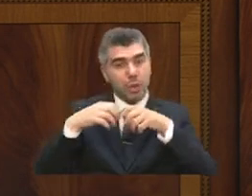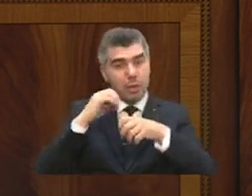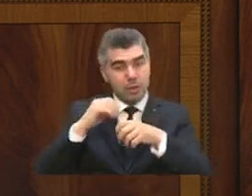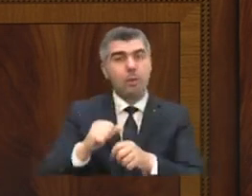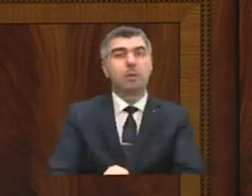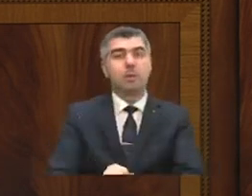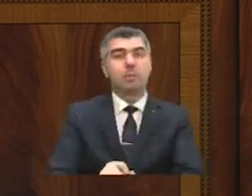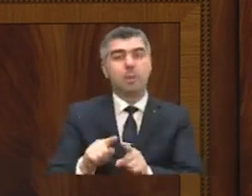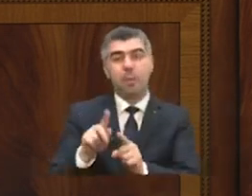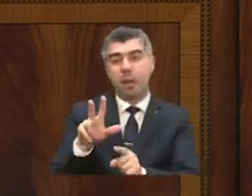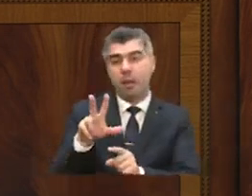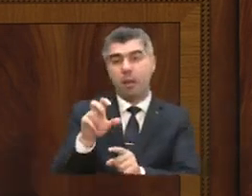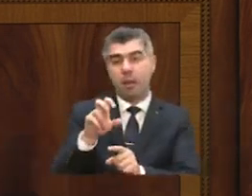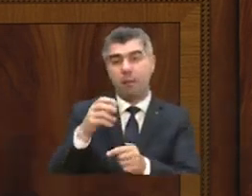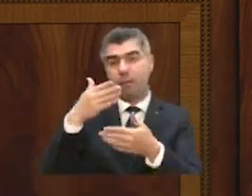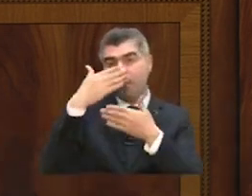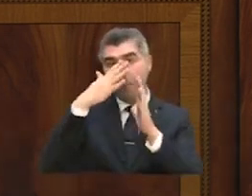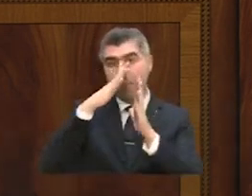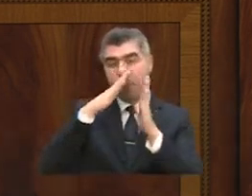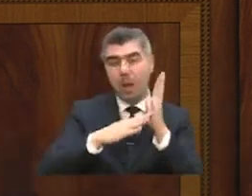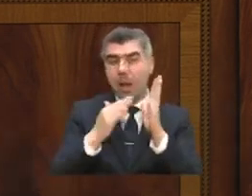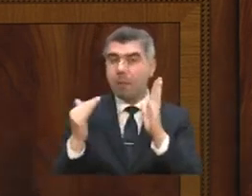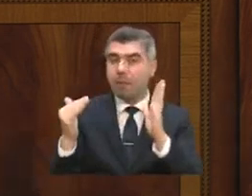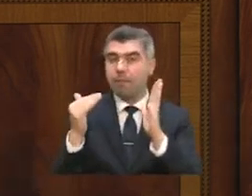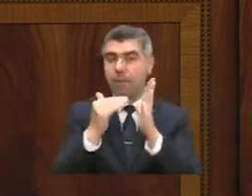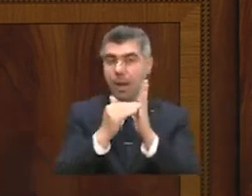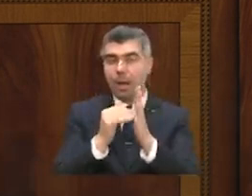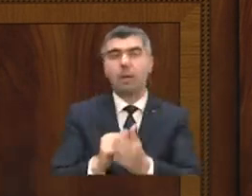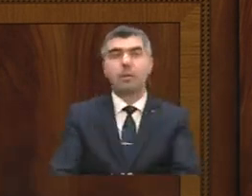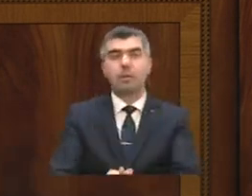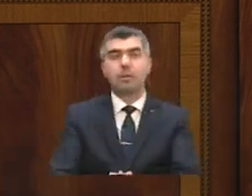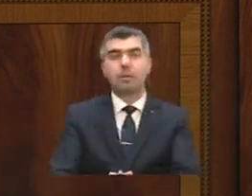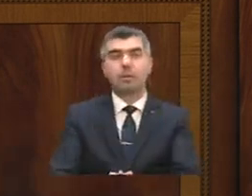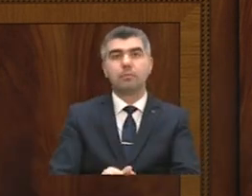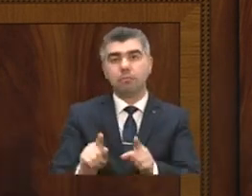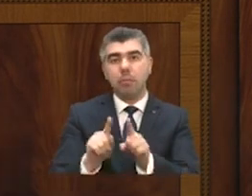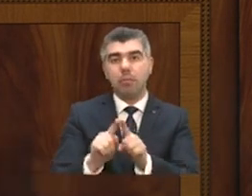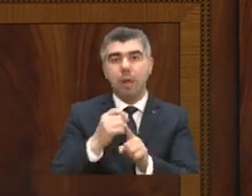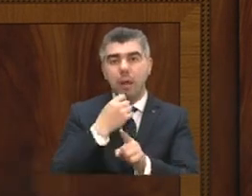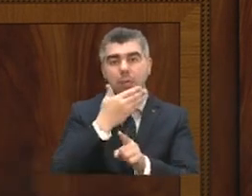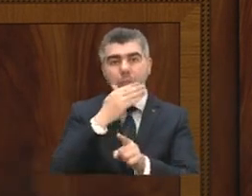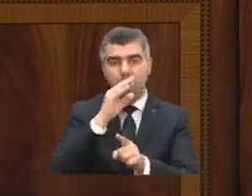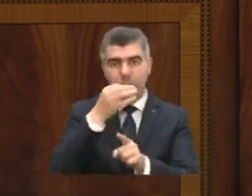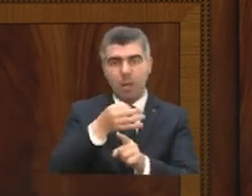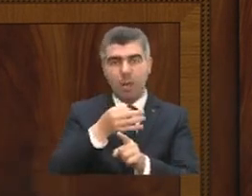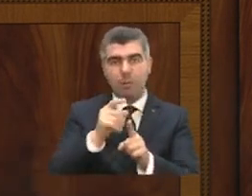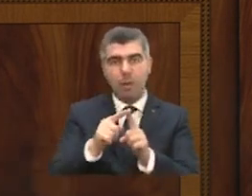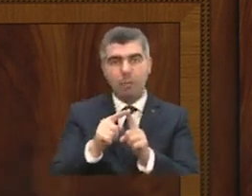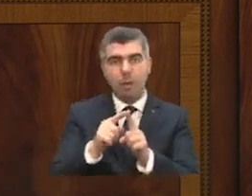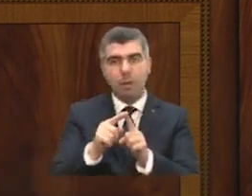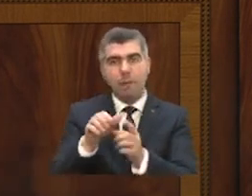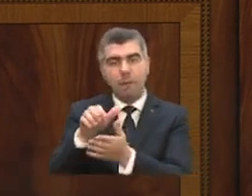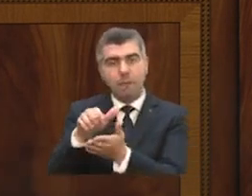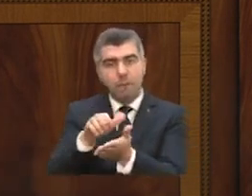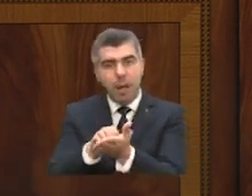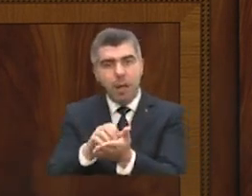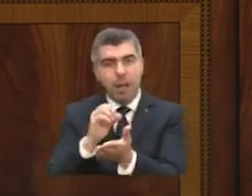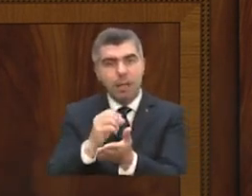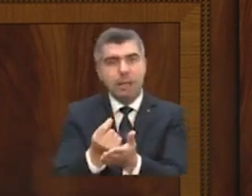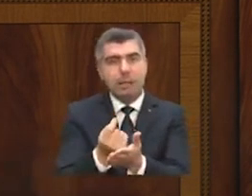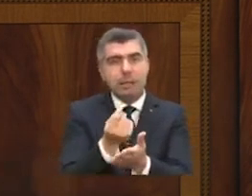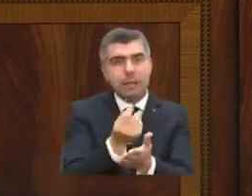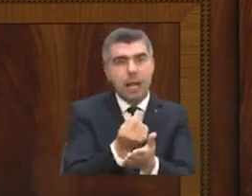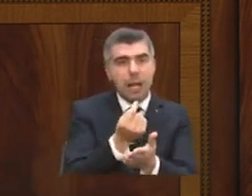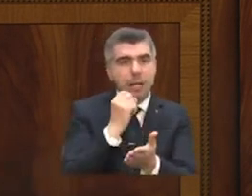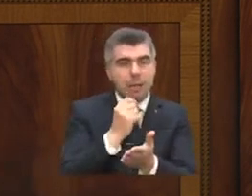التي عرفتها بلادنا مؤخراً الحفاظ على مستويات إنتاجية جيدة فيما يخص الزراعة